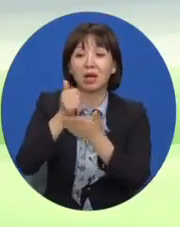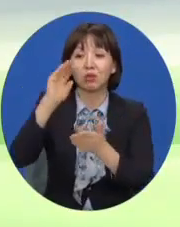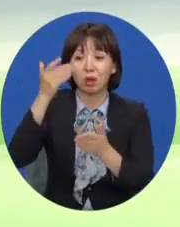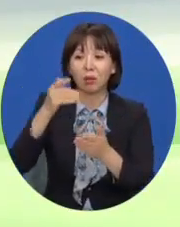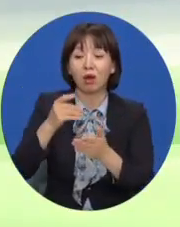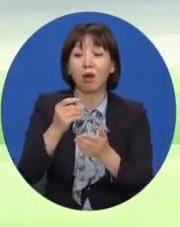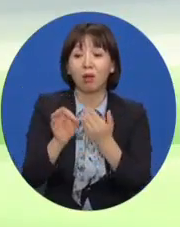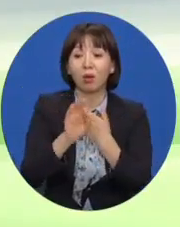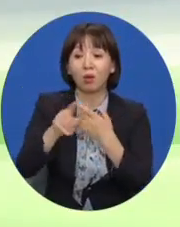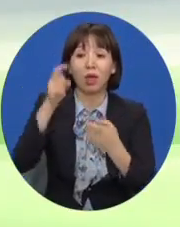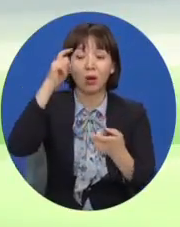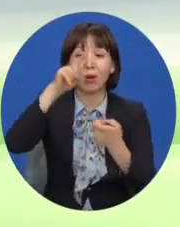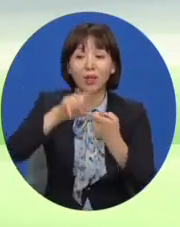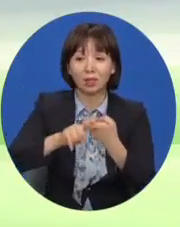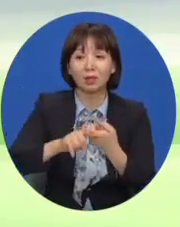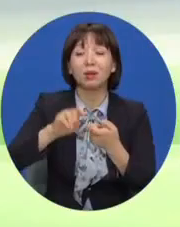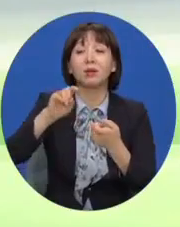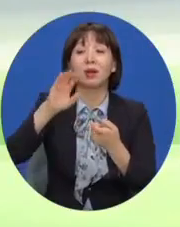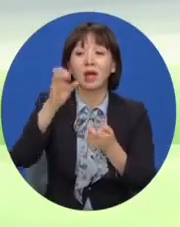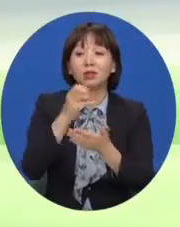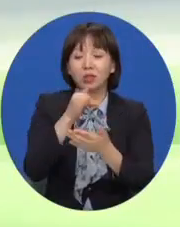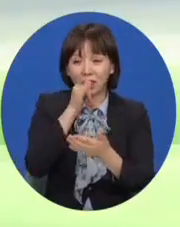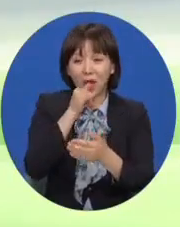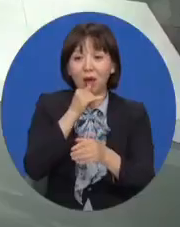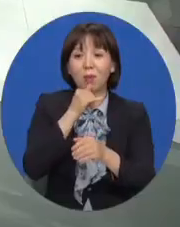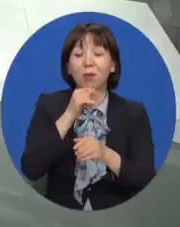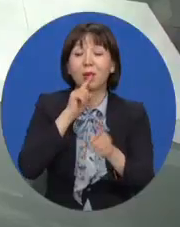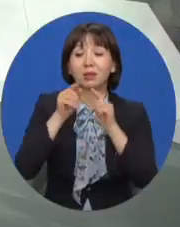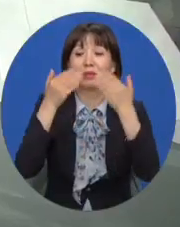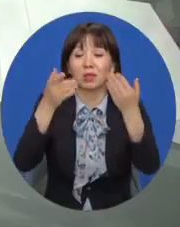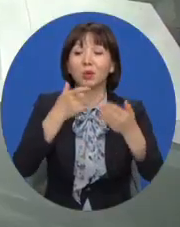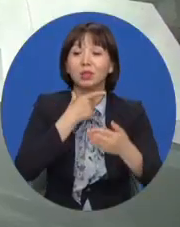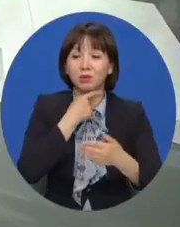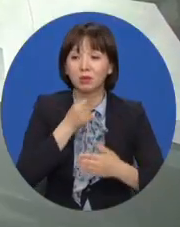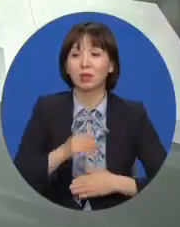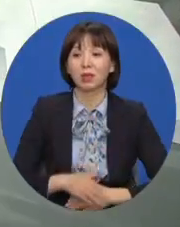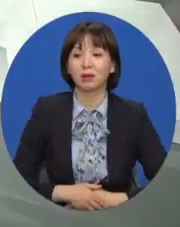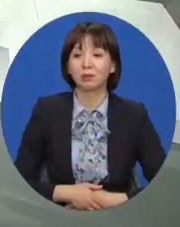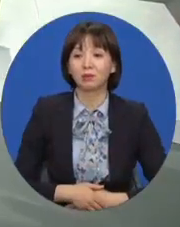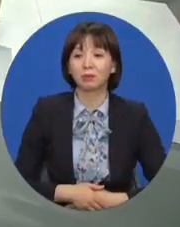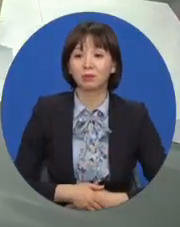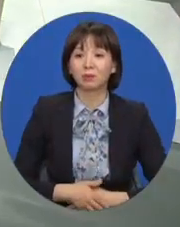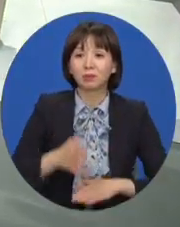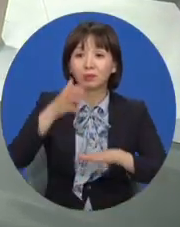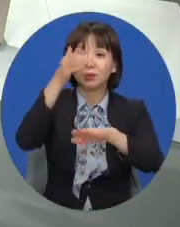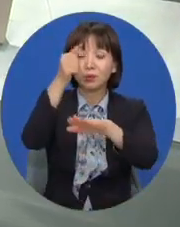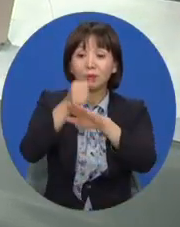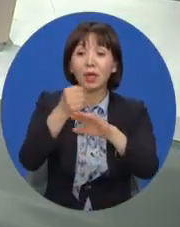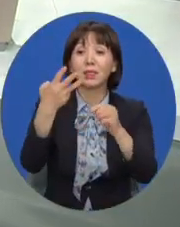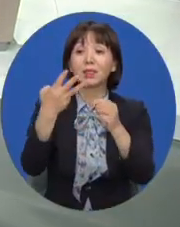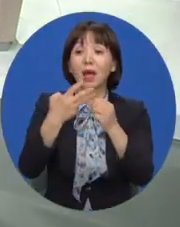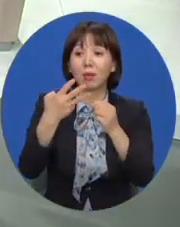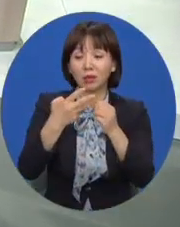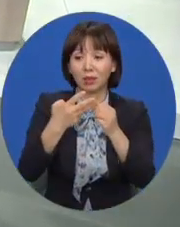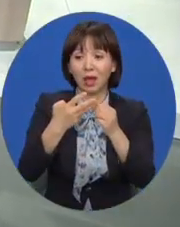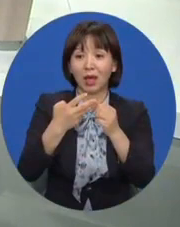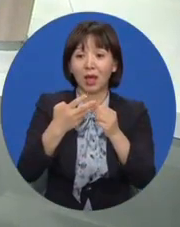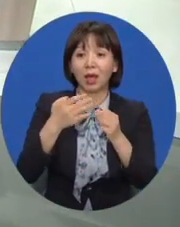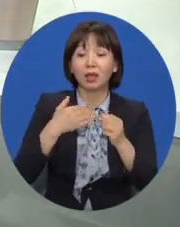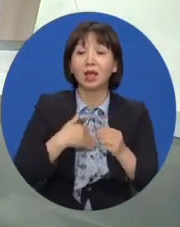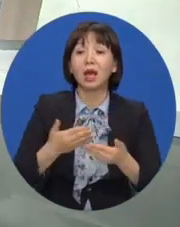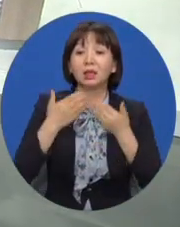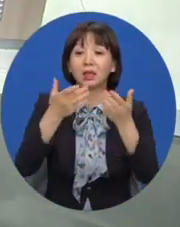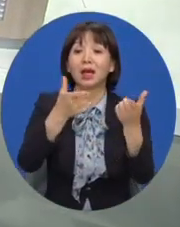그런 관심을 둬서 소프트웨어적인 관광을 추진하겠다 이런 말씀드립니다. 네. 이제 마지막으로 세 번째 제가 드리는